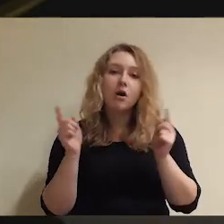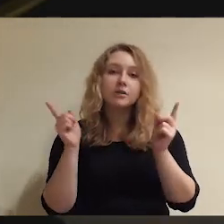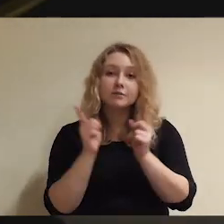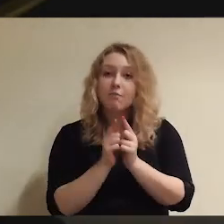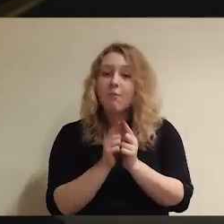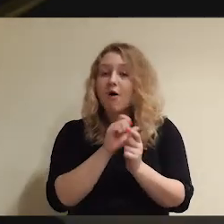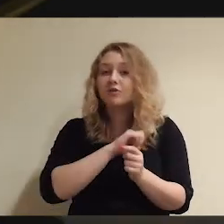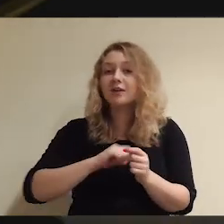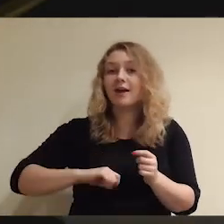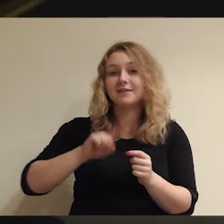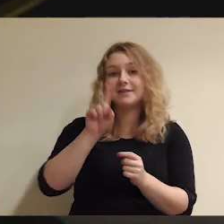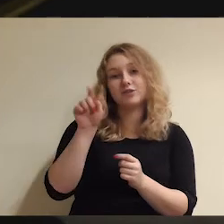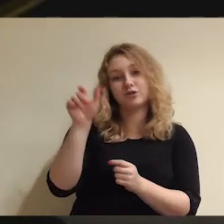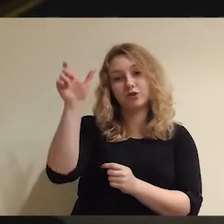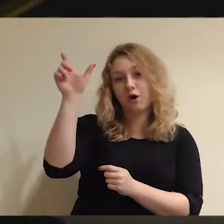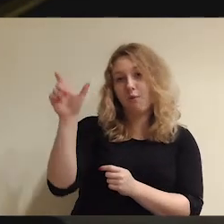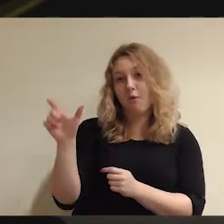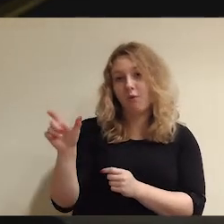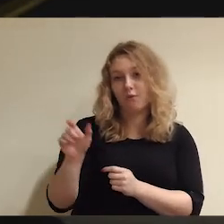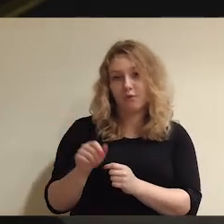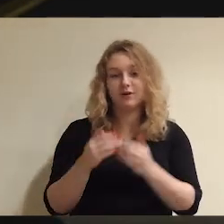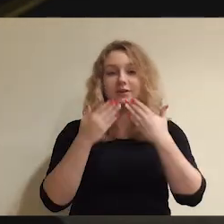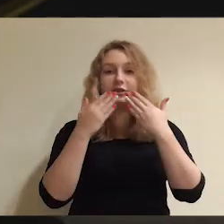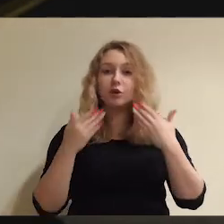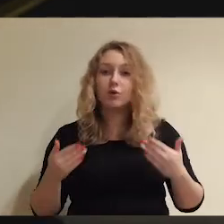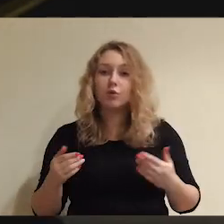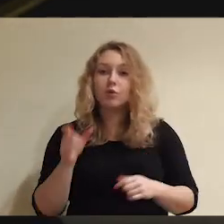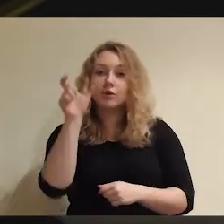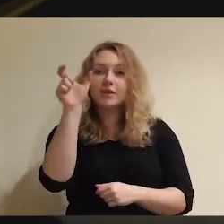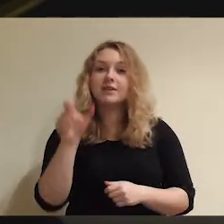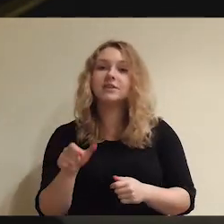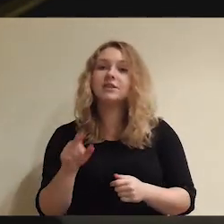Dziękuję Ci, że mogę się spotkać dzisiaj z Tobą.